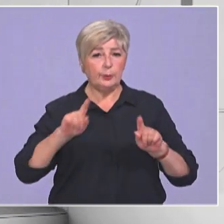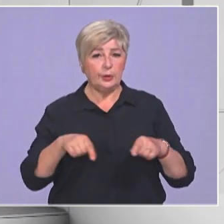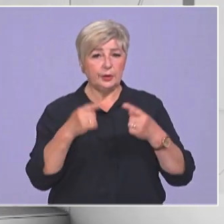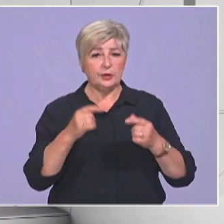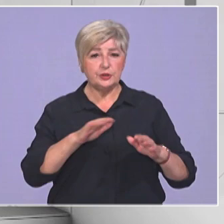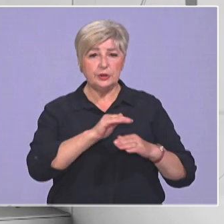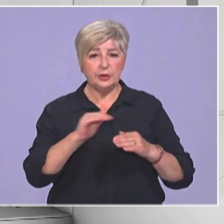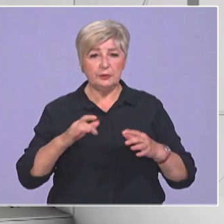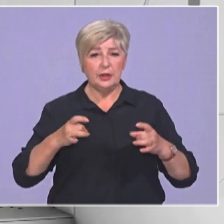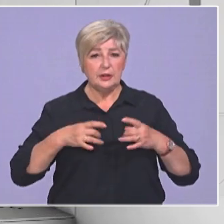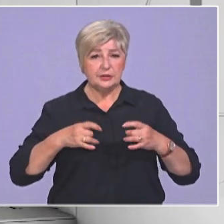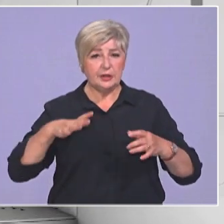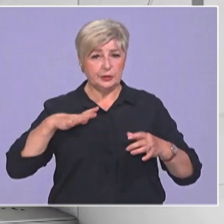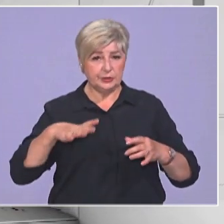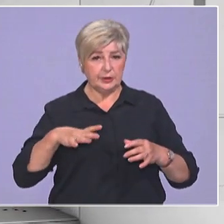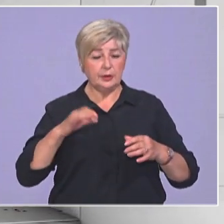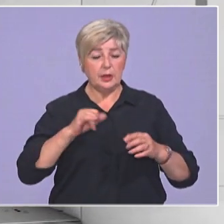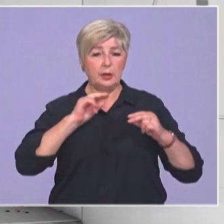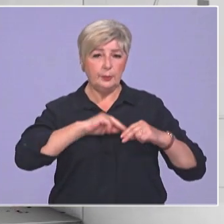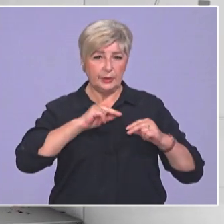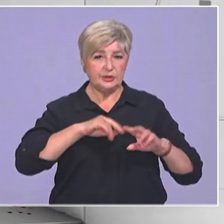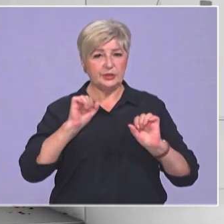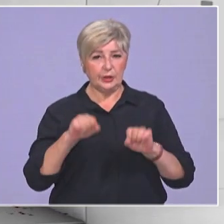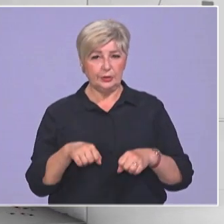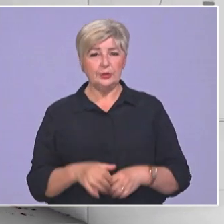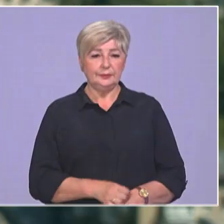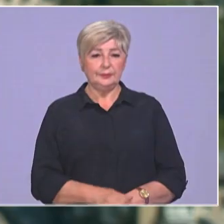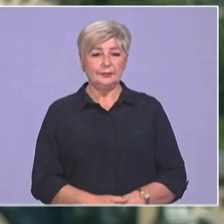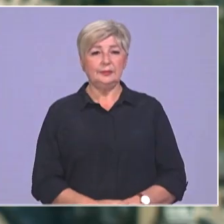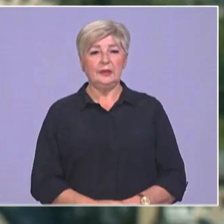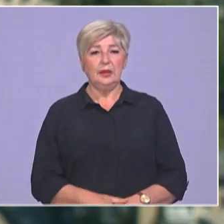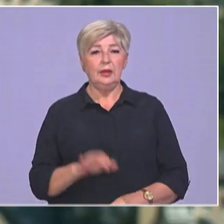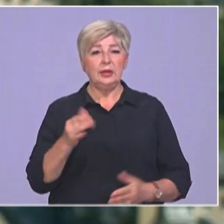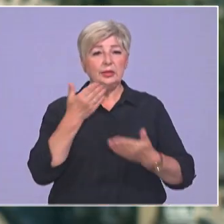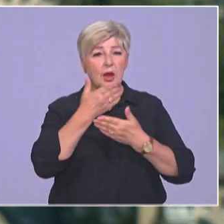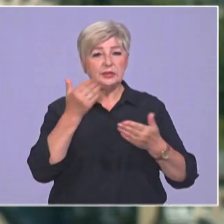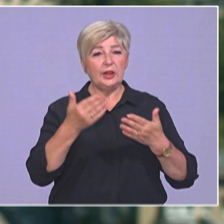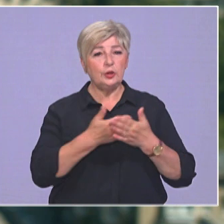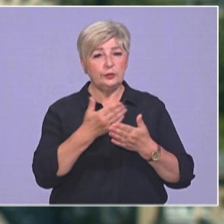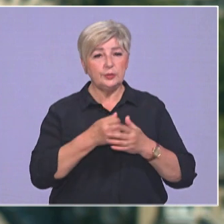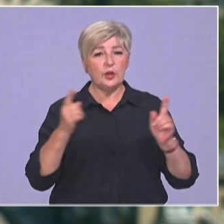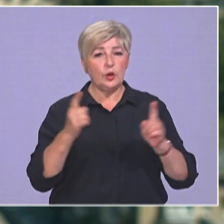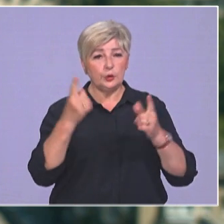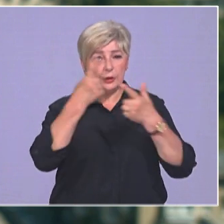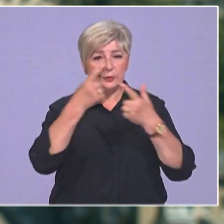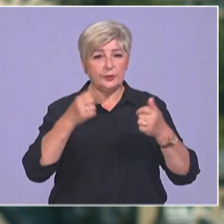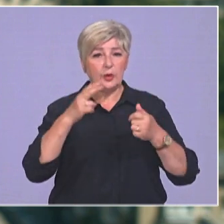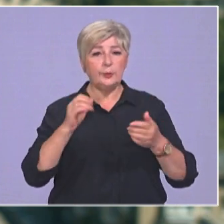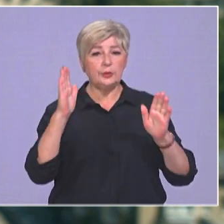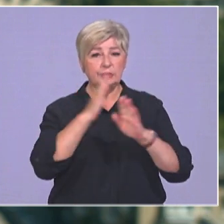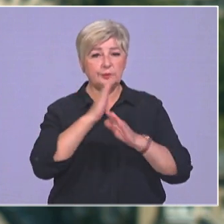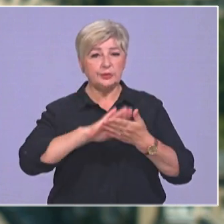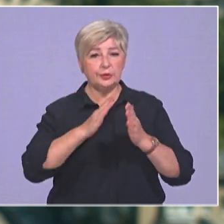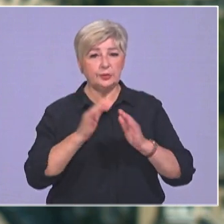рівень стресостійкості та працездатність. І наостанок випуску – коротка інформація про